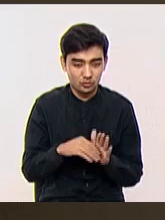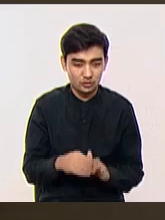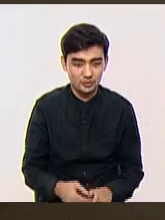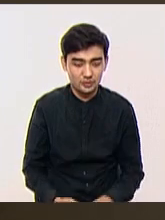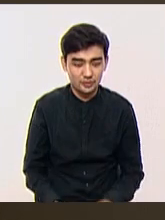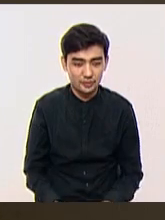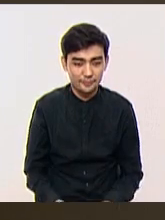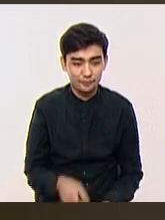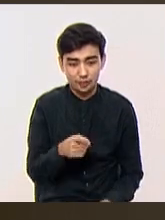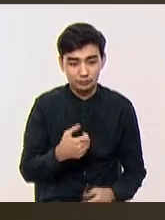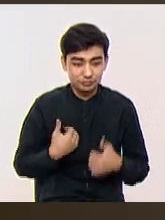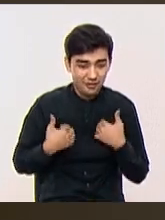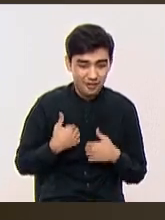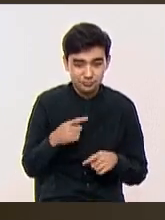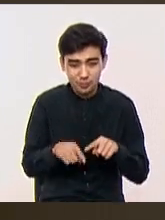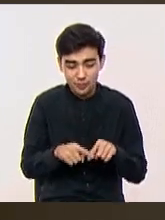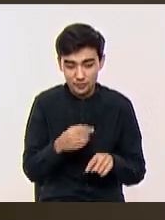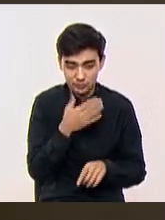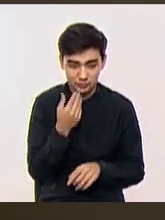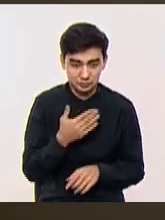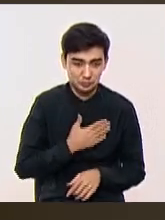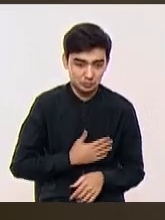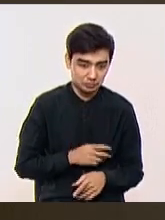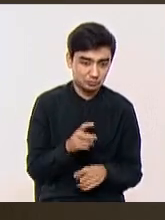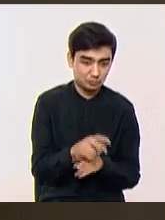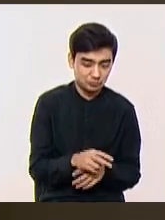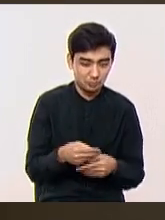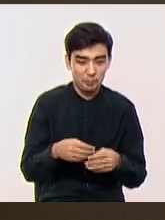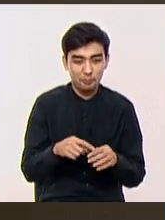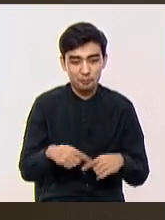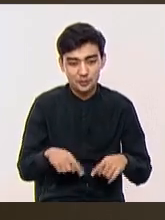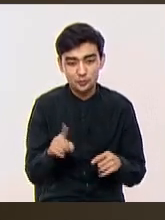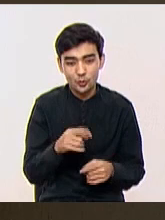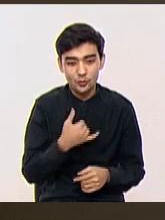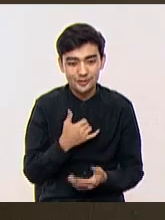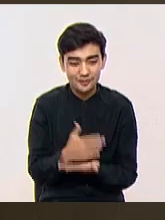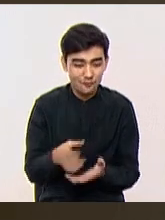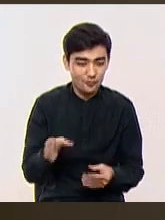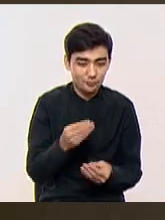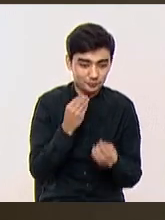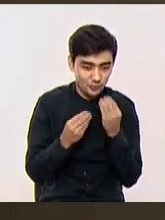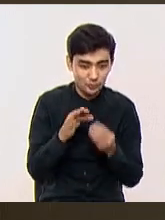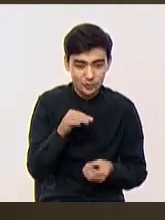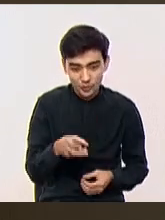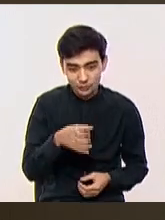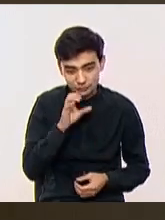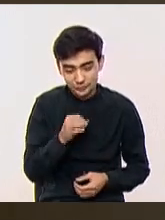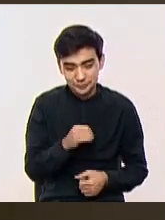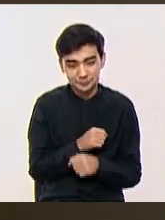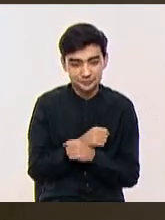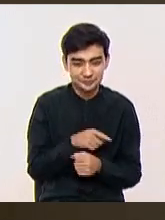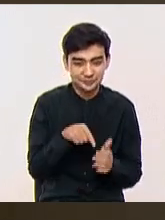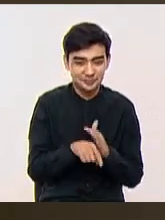Они очень не спешили, то есть чувствовали себя вольготно, сидели в пиццерии, кушали все, что у нас там забрали, напитки пили, отдыхали